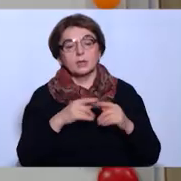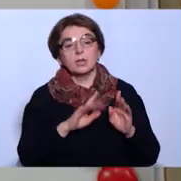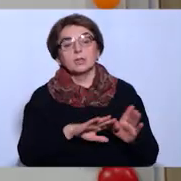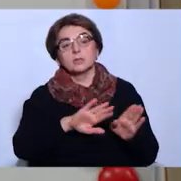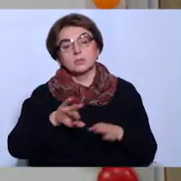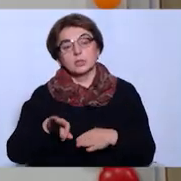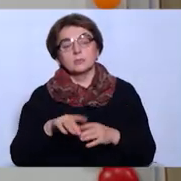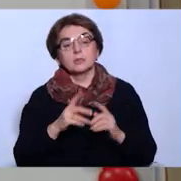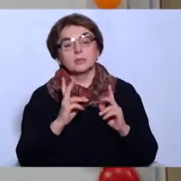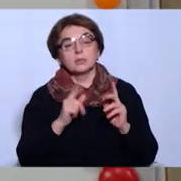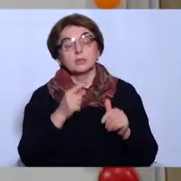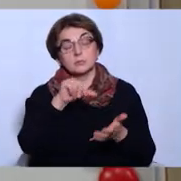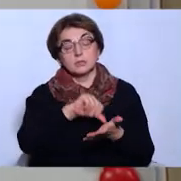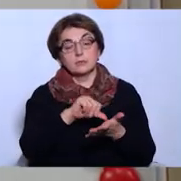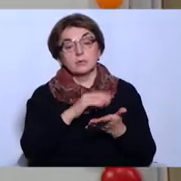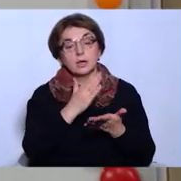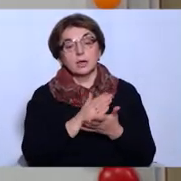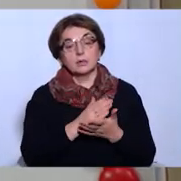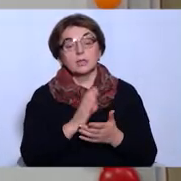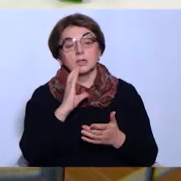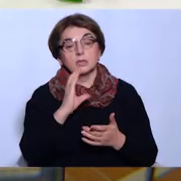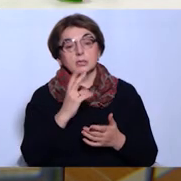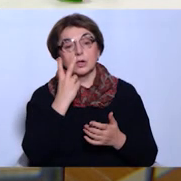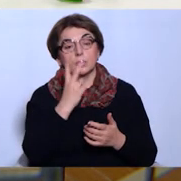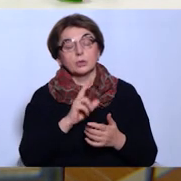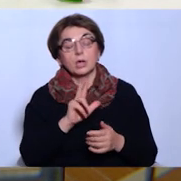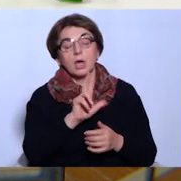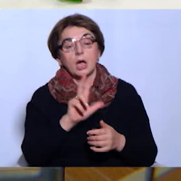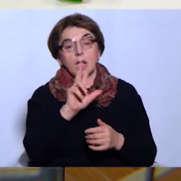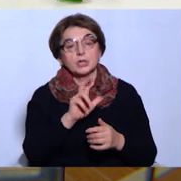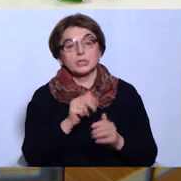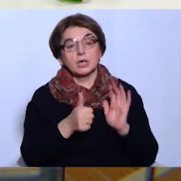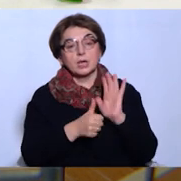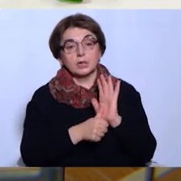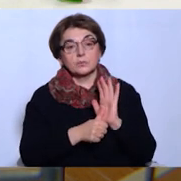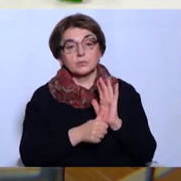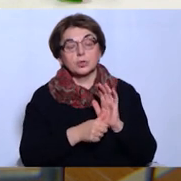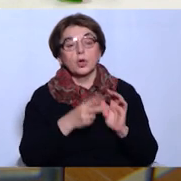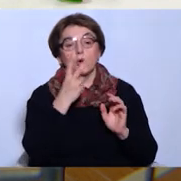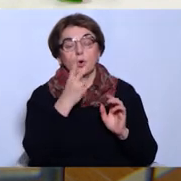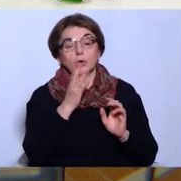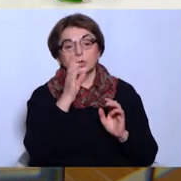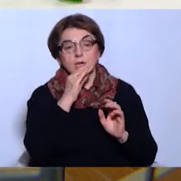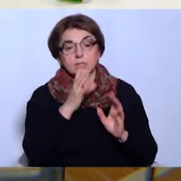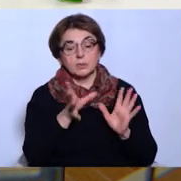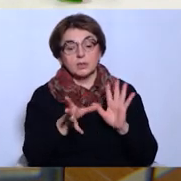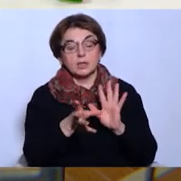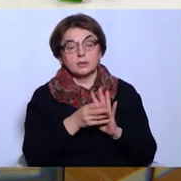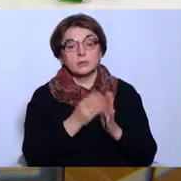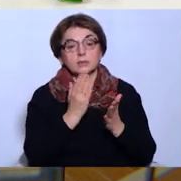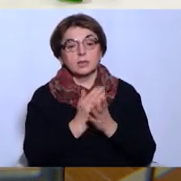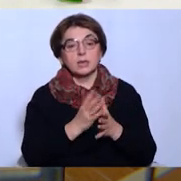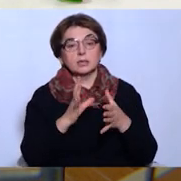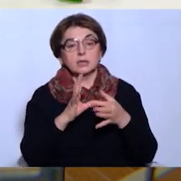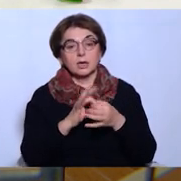შემდეგ წევრზე. შემდეგი წევრი, ეს არის C2H6. როგორც ხედავთ, ორი ნახშირბადი არის ერთმანეთთან